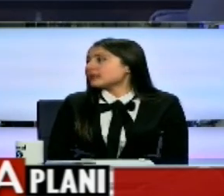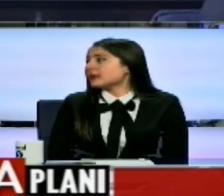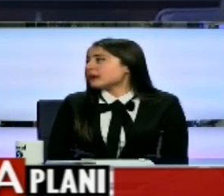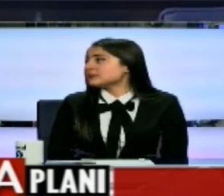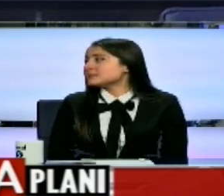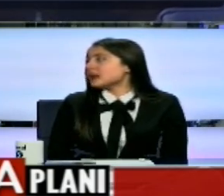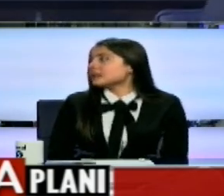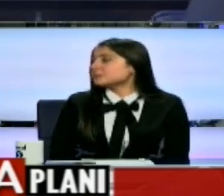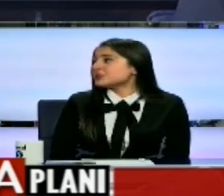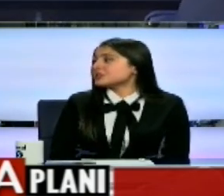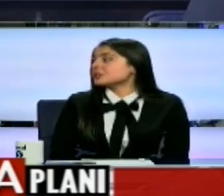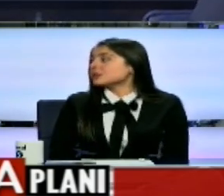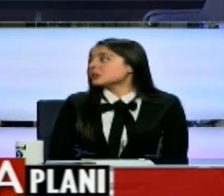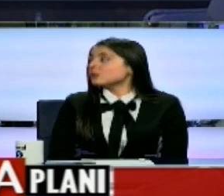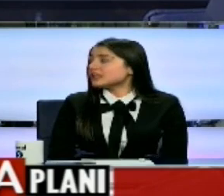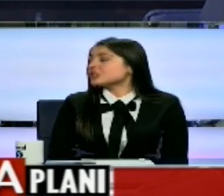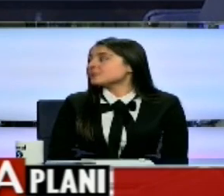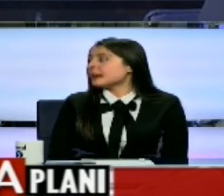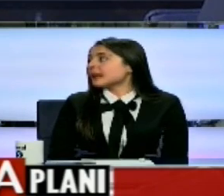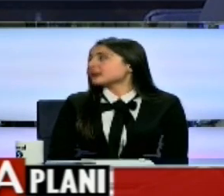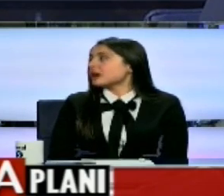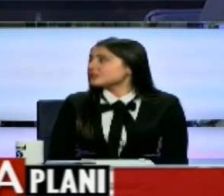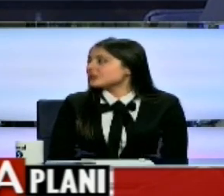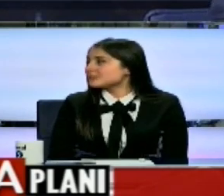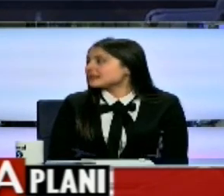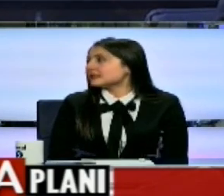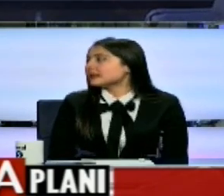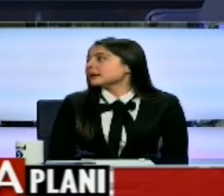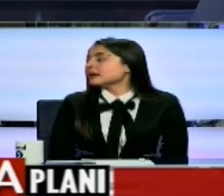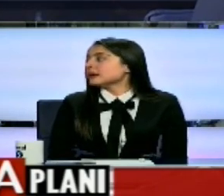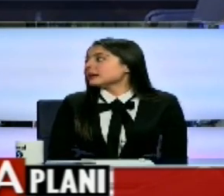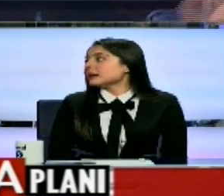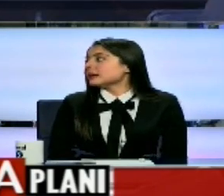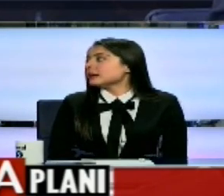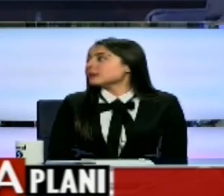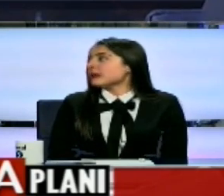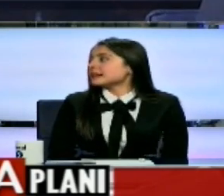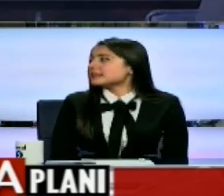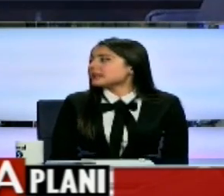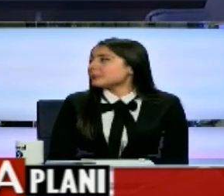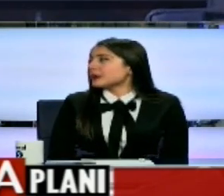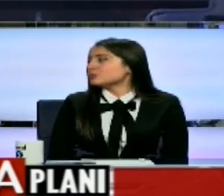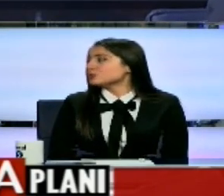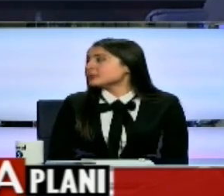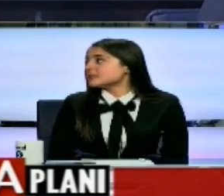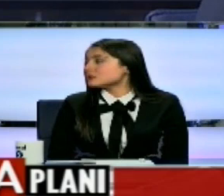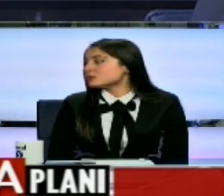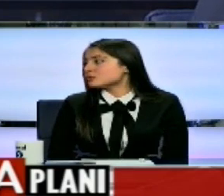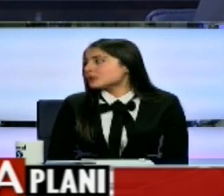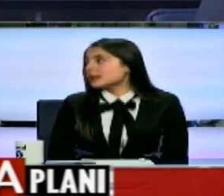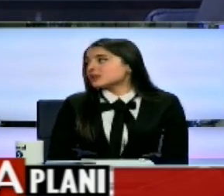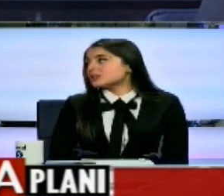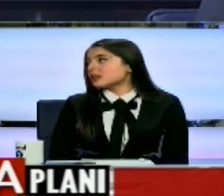kültürel değerlerimizi anlatmak için oradaki işitme engelli kardeşlerimize de belgesel yaparak duyurmak